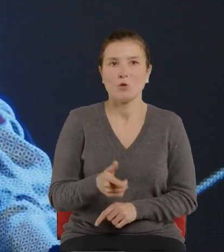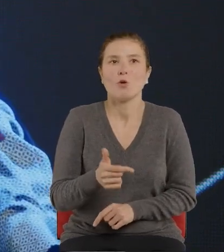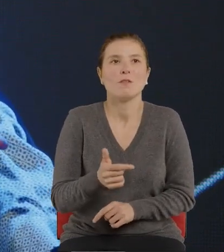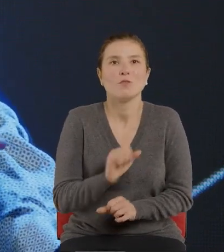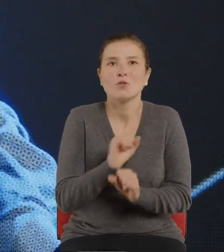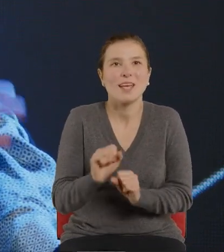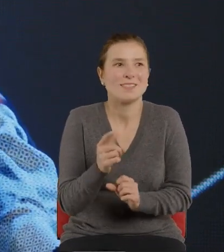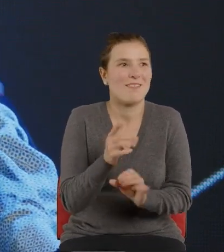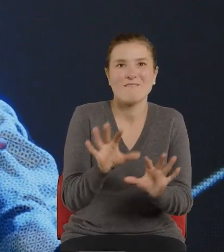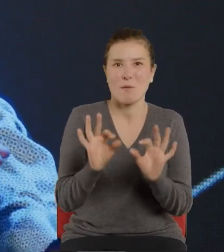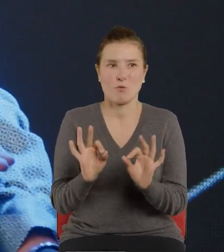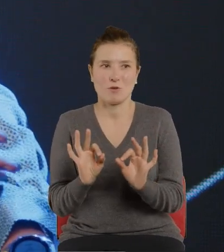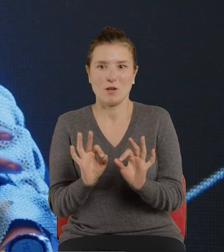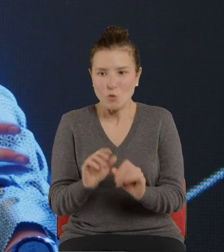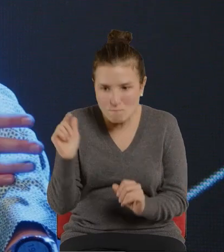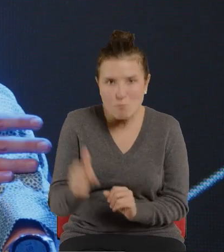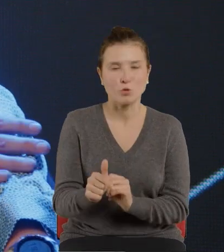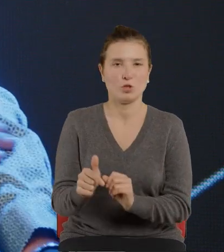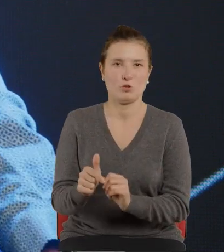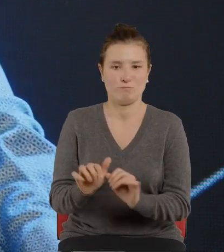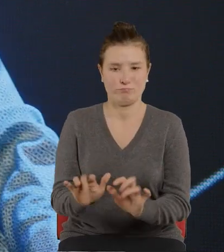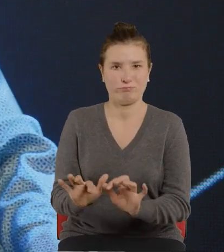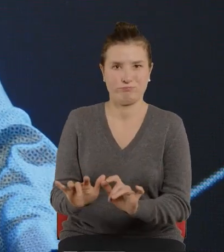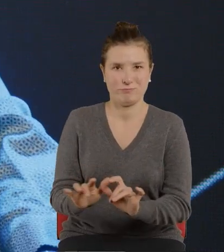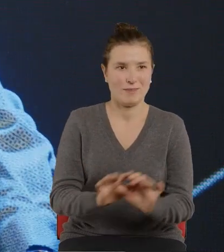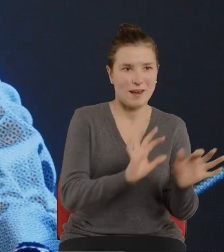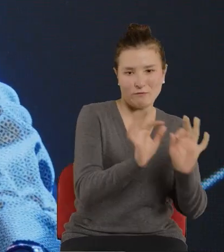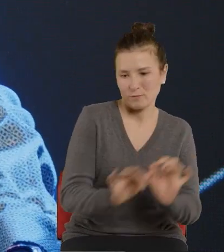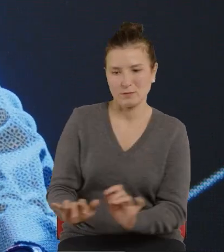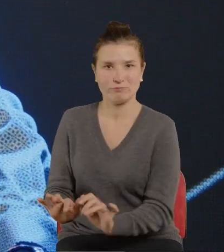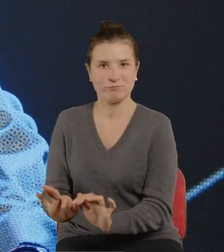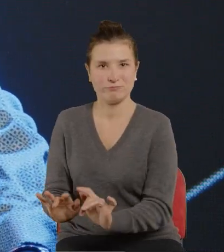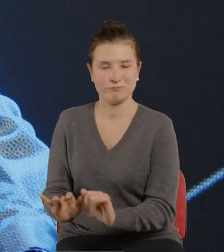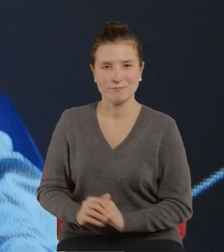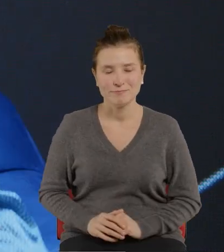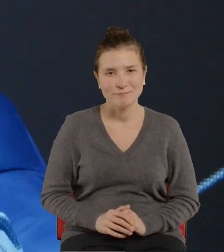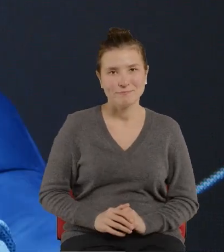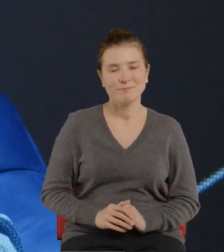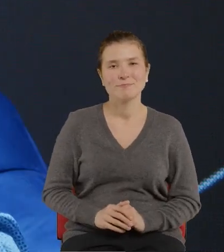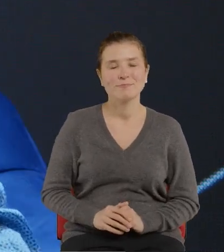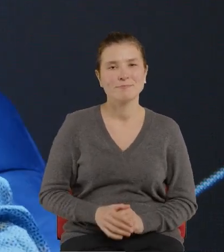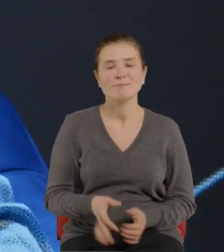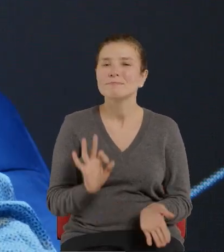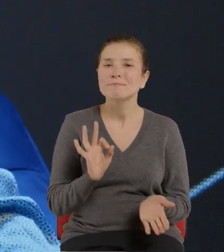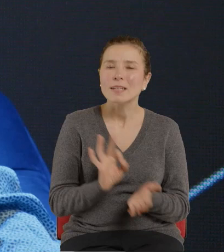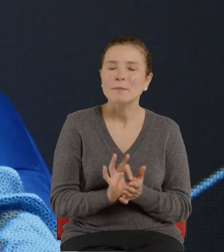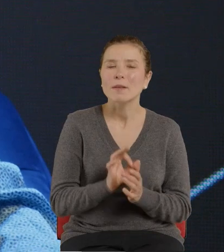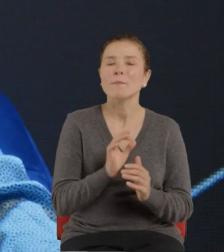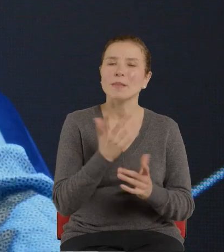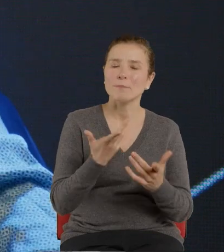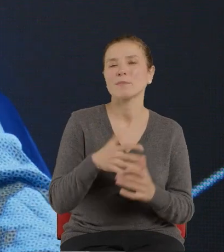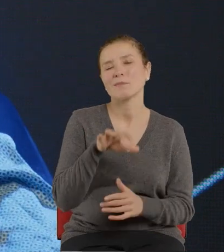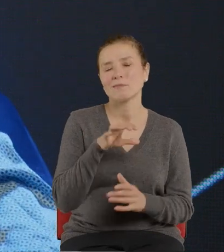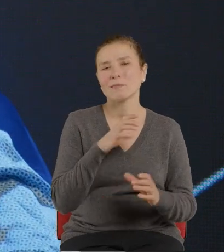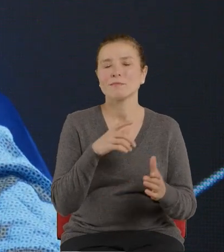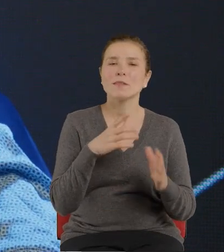czy to musi być po prostu. Więc, a na pewno jeżeli chodzi o samą komunikatywność, to w sprzedaży